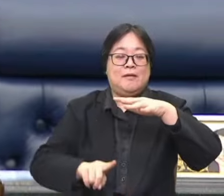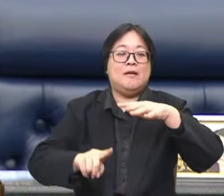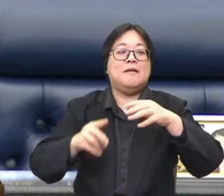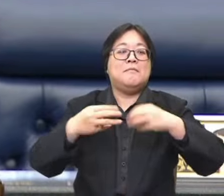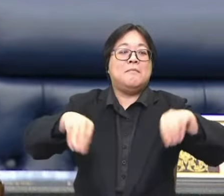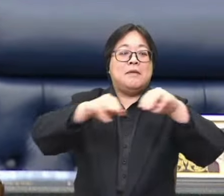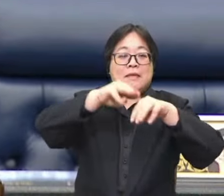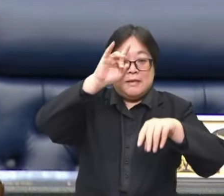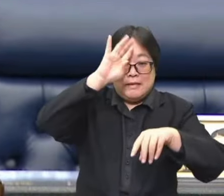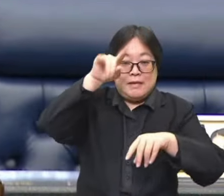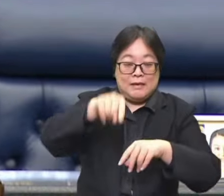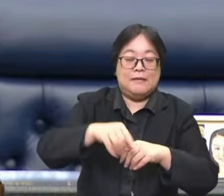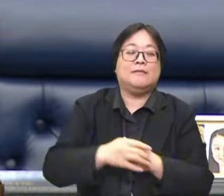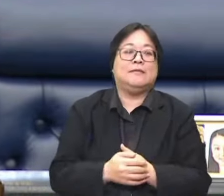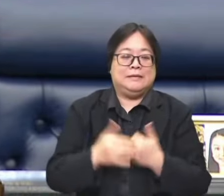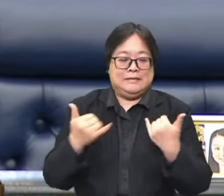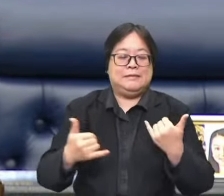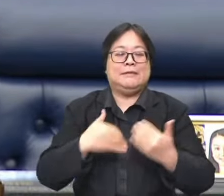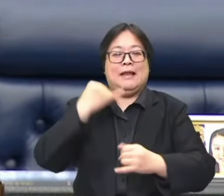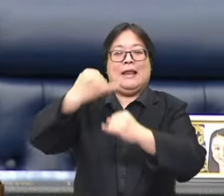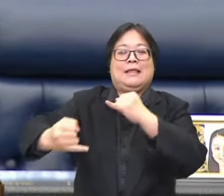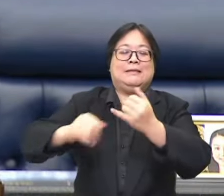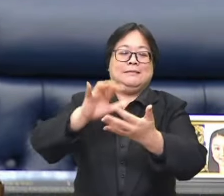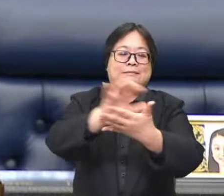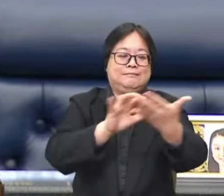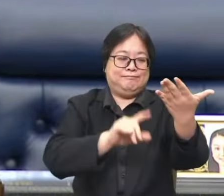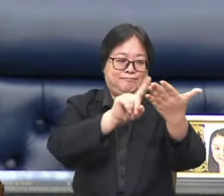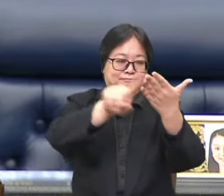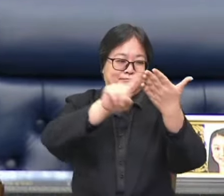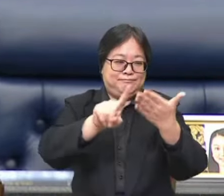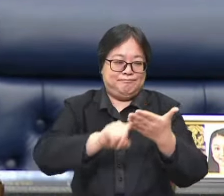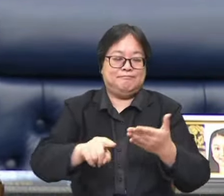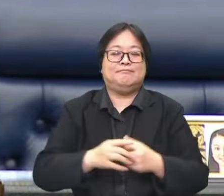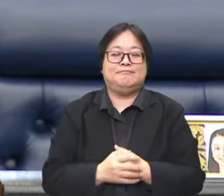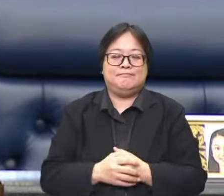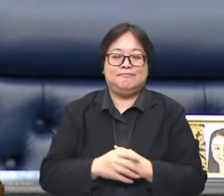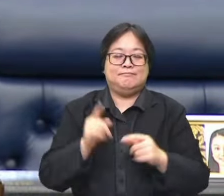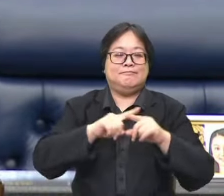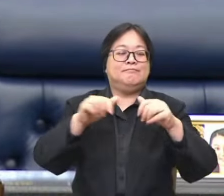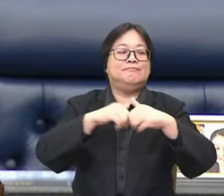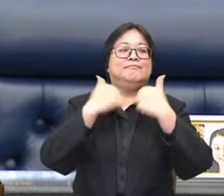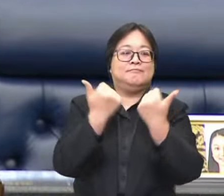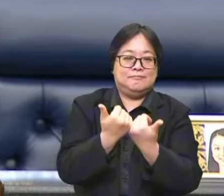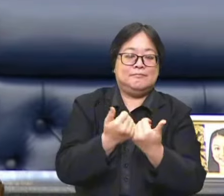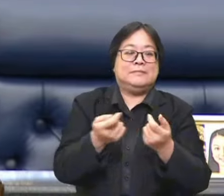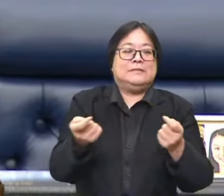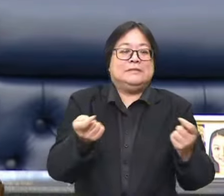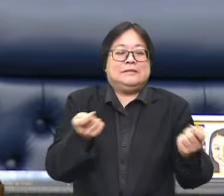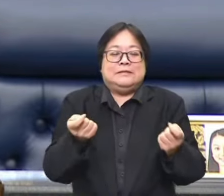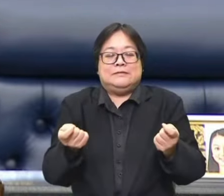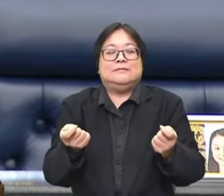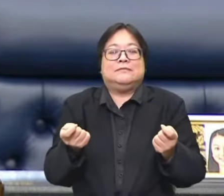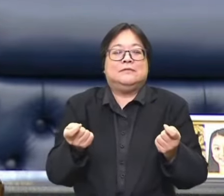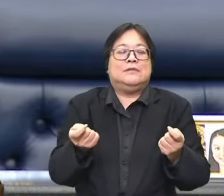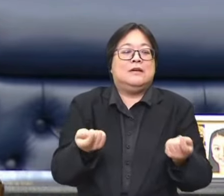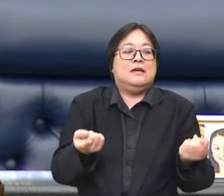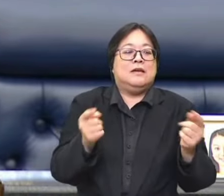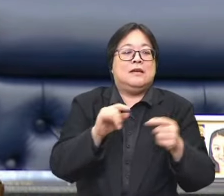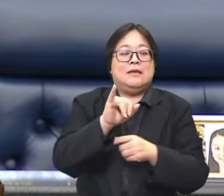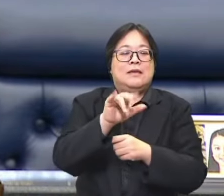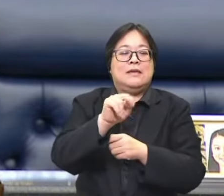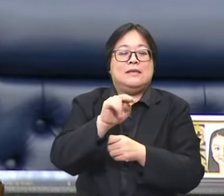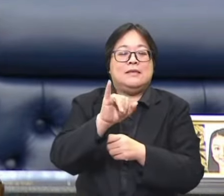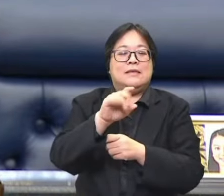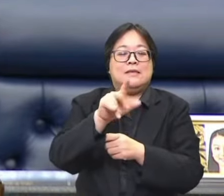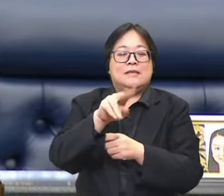kawasan sekitarnya telah dalam peringkat akhir penelitian oleh pelbagai agensi dengan koordinasi antara Insiden Commander,